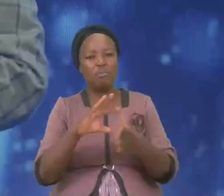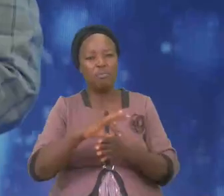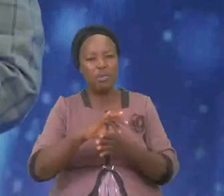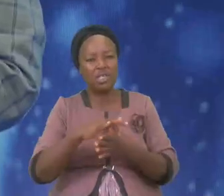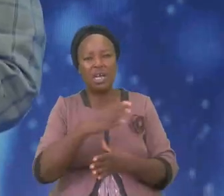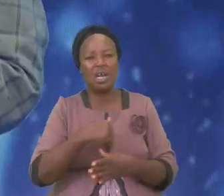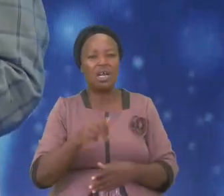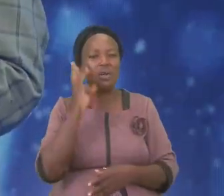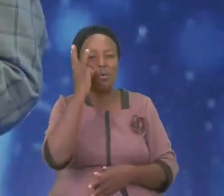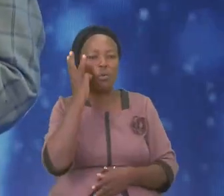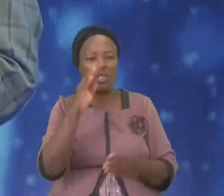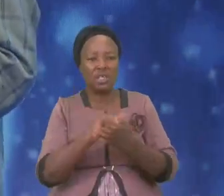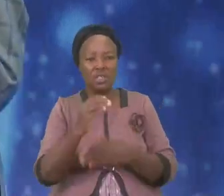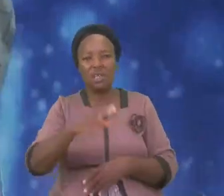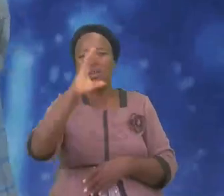ils buvaient.